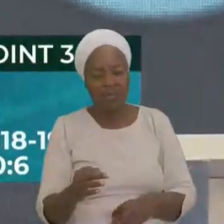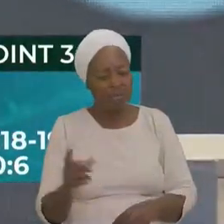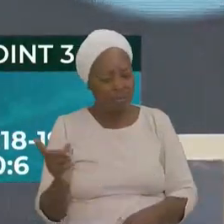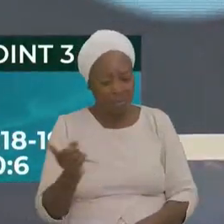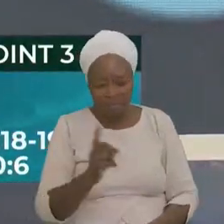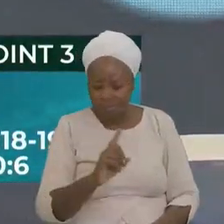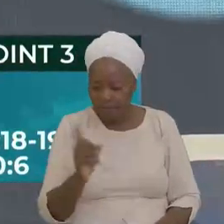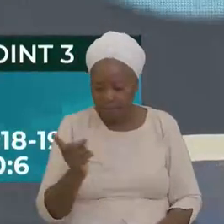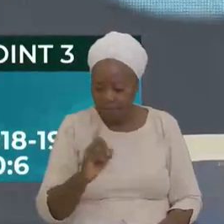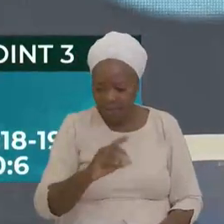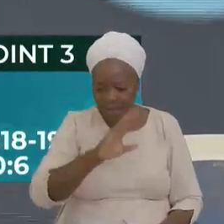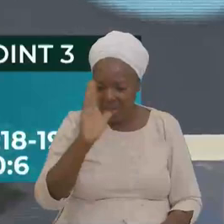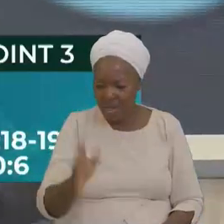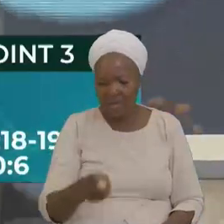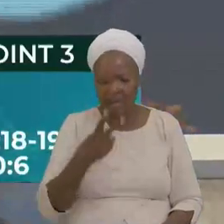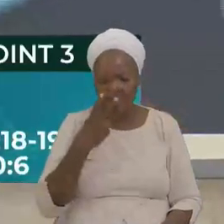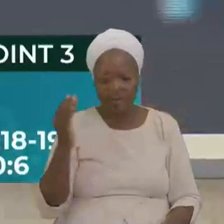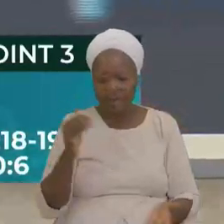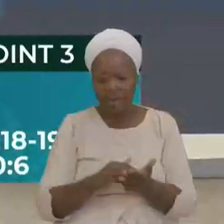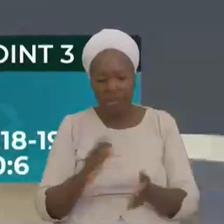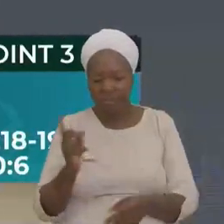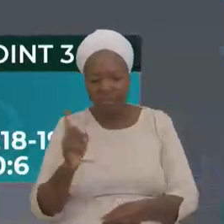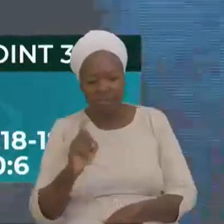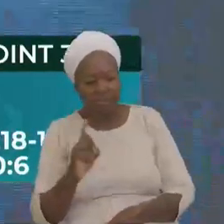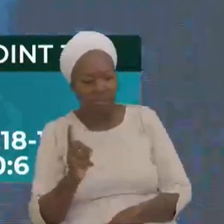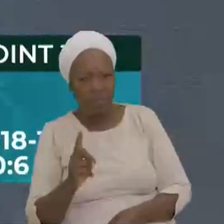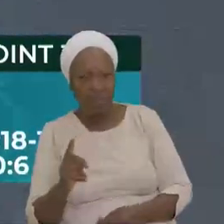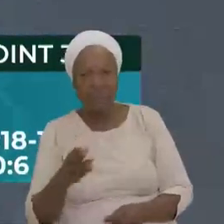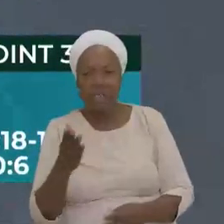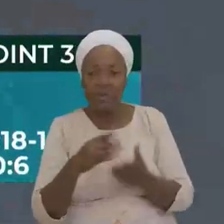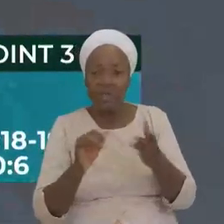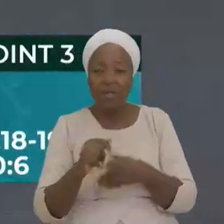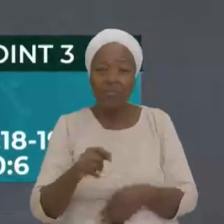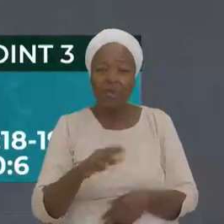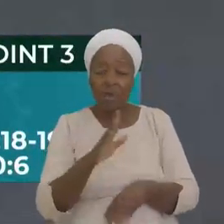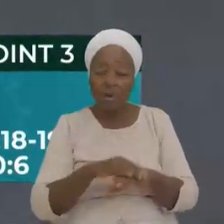Et si tu décides plus de tabac,